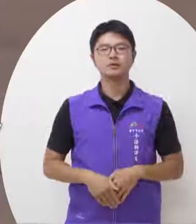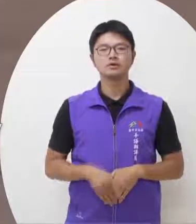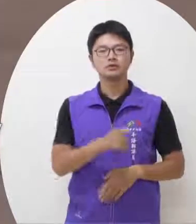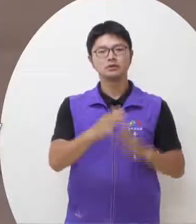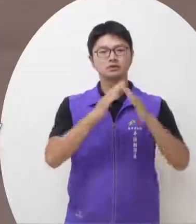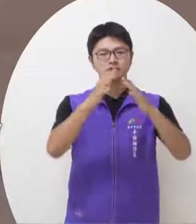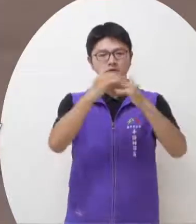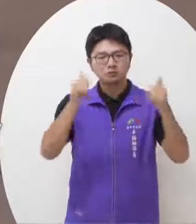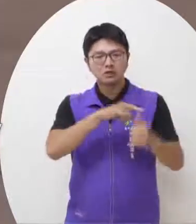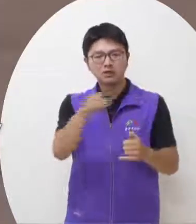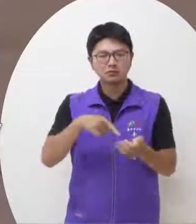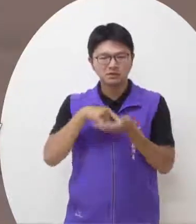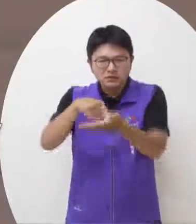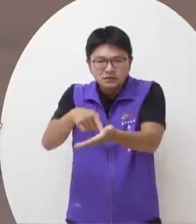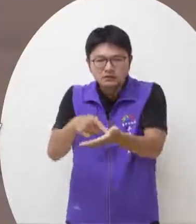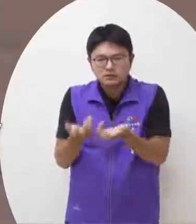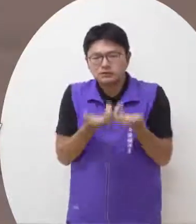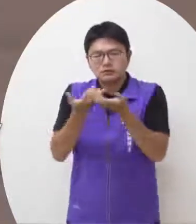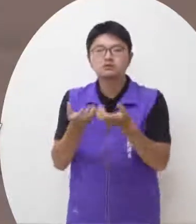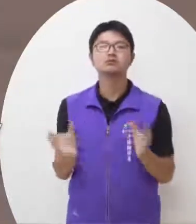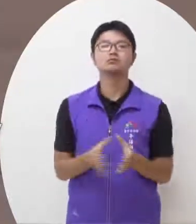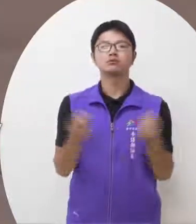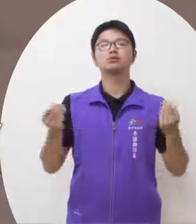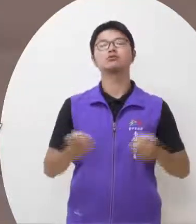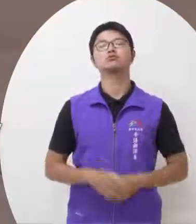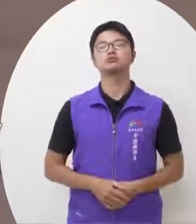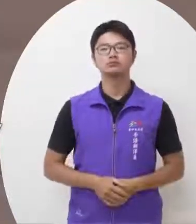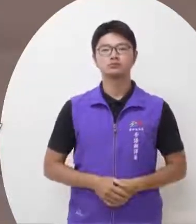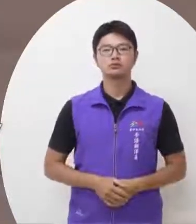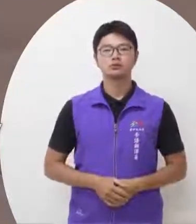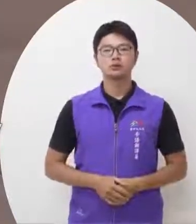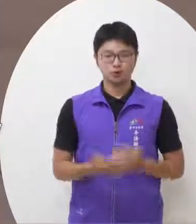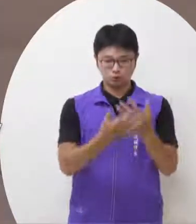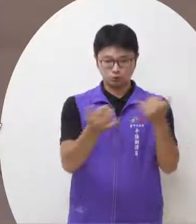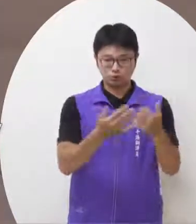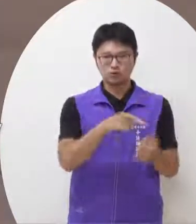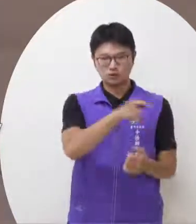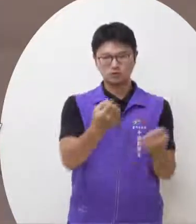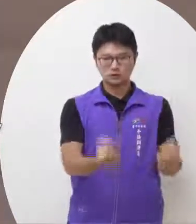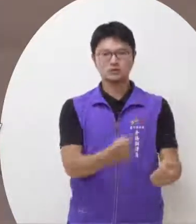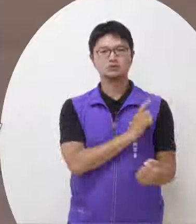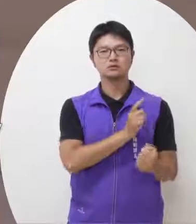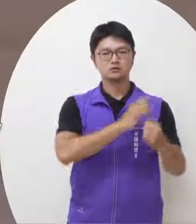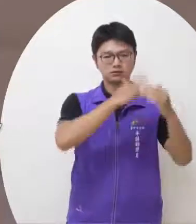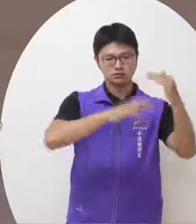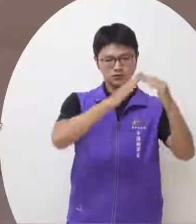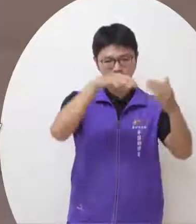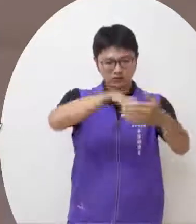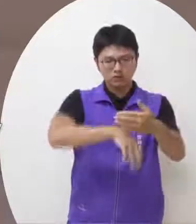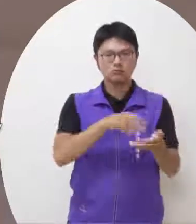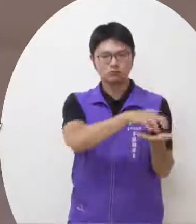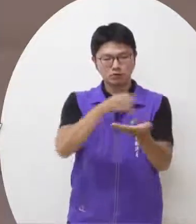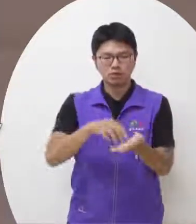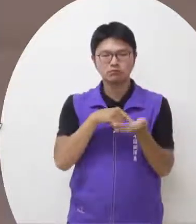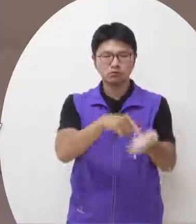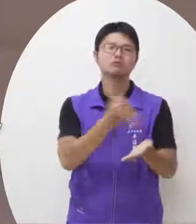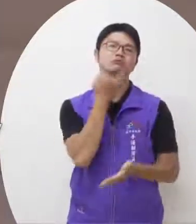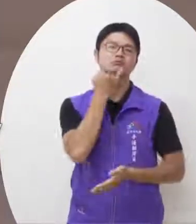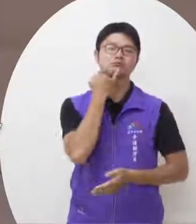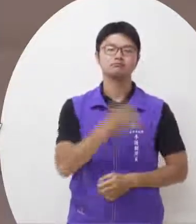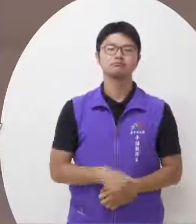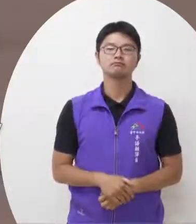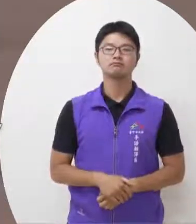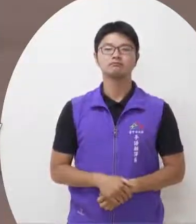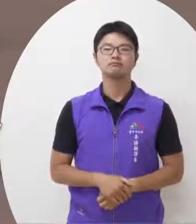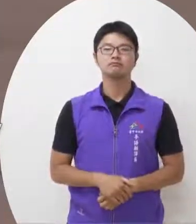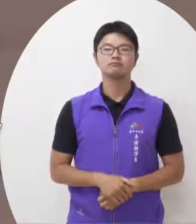个拥塞的情形，那在这个小朋友认定卡就在各个学校里面来进行哈。那以上是跟